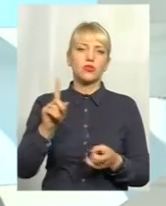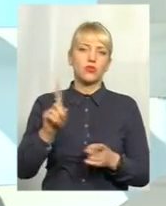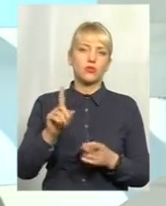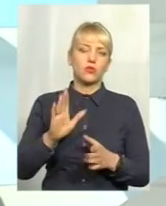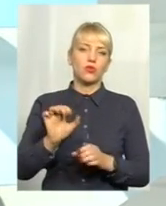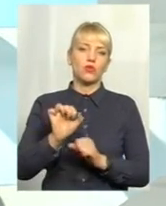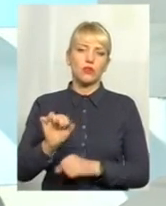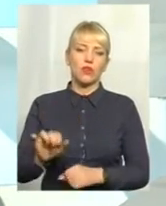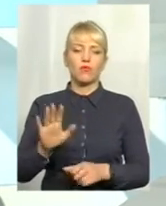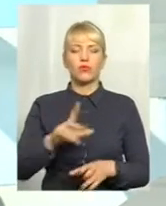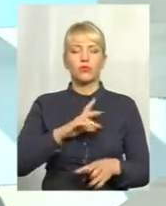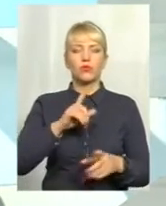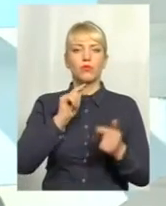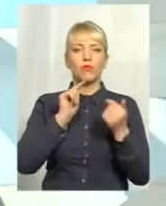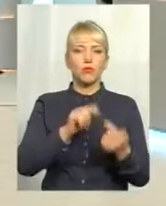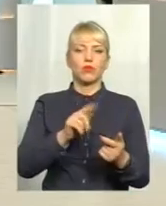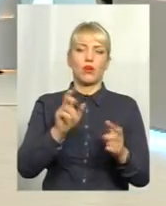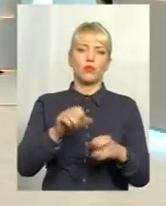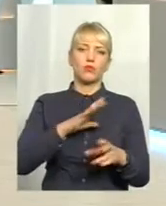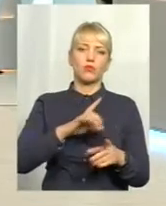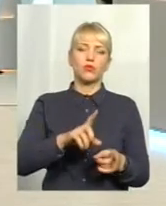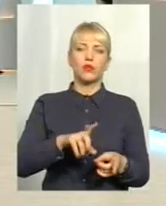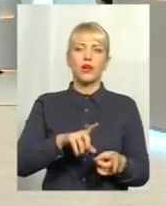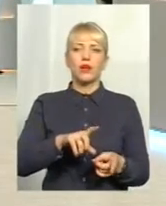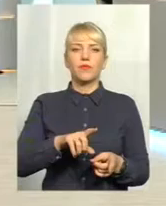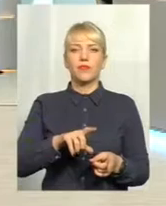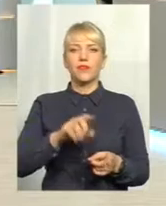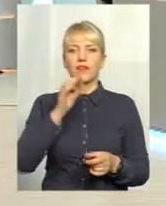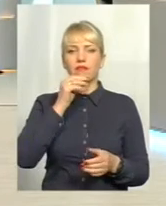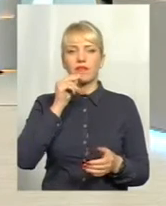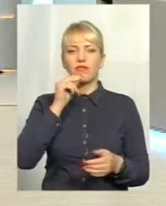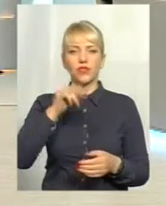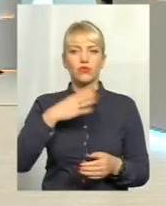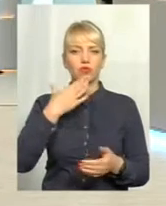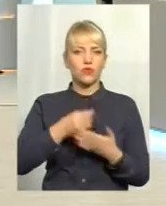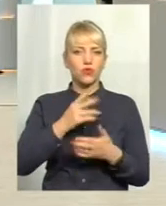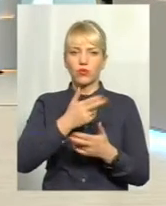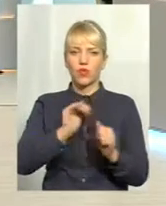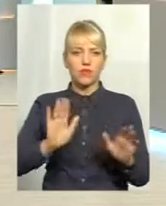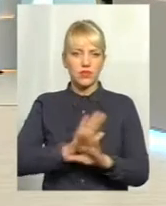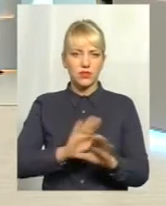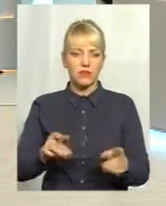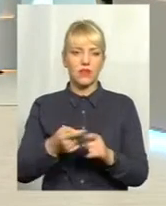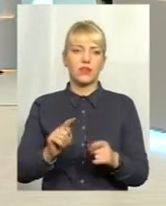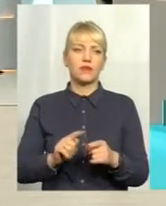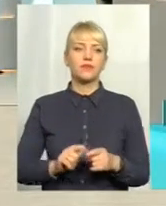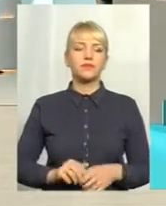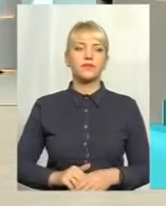можливо, перекладати. Як звучало, що не завжди підприємство, яке є балансоутримувачем, цієї